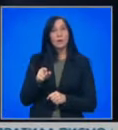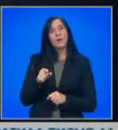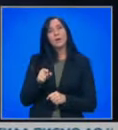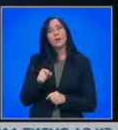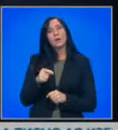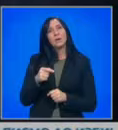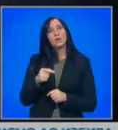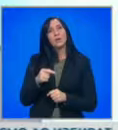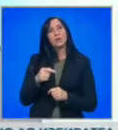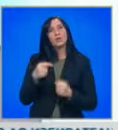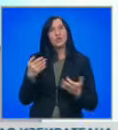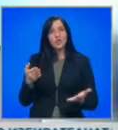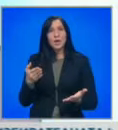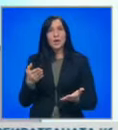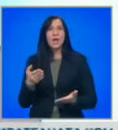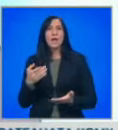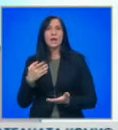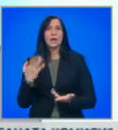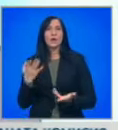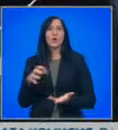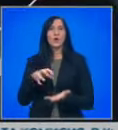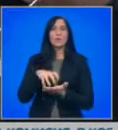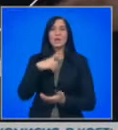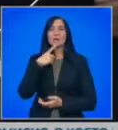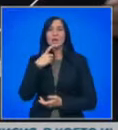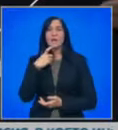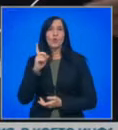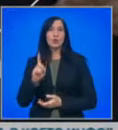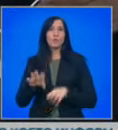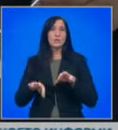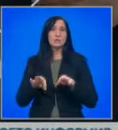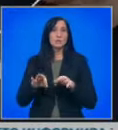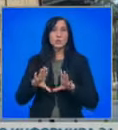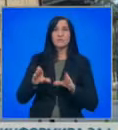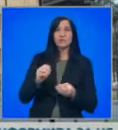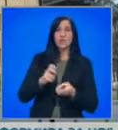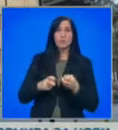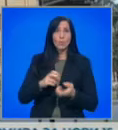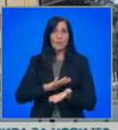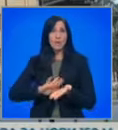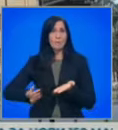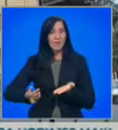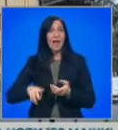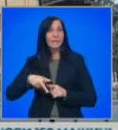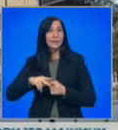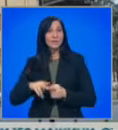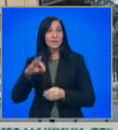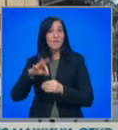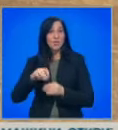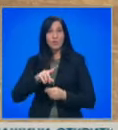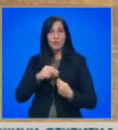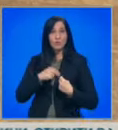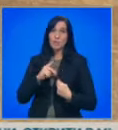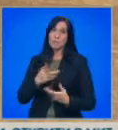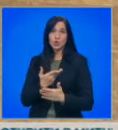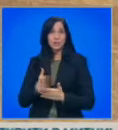оваа влада на Зоран Заев, која е извор на сите проблеми, паѓа. Технически вота на недоверие може и да мине